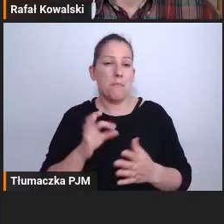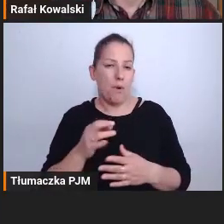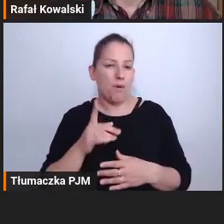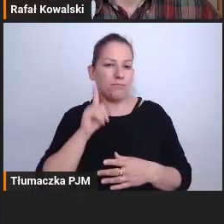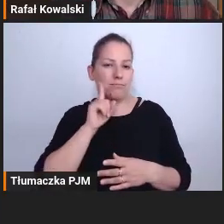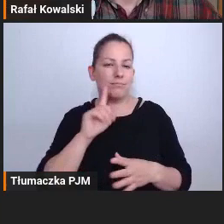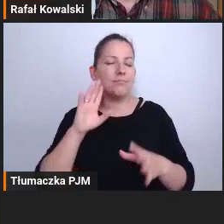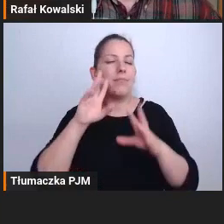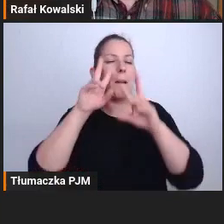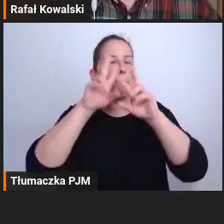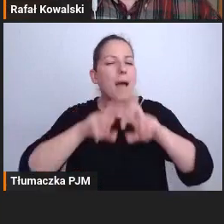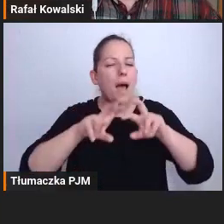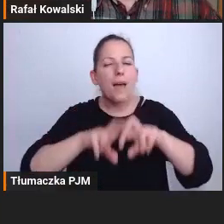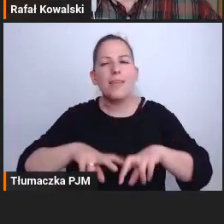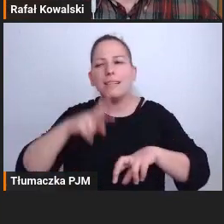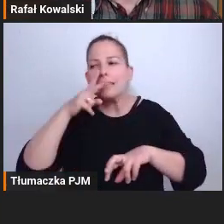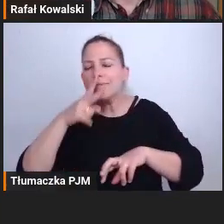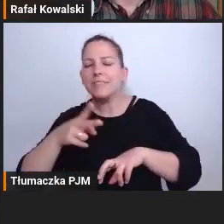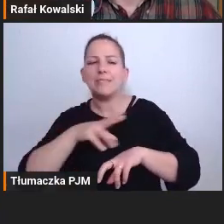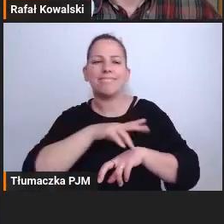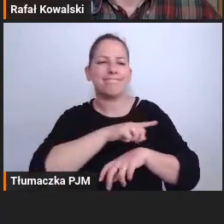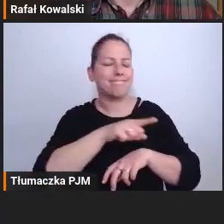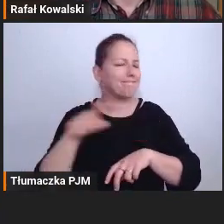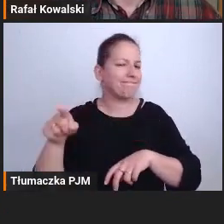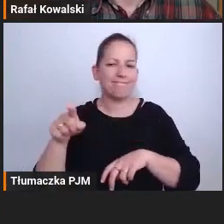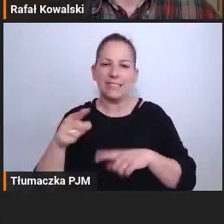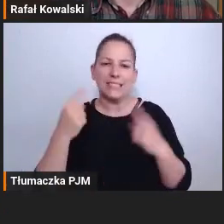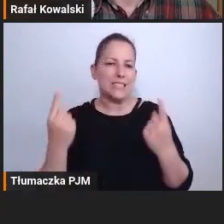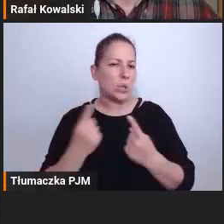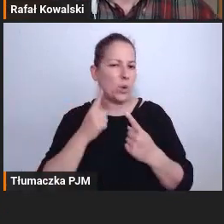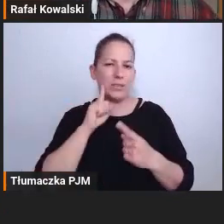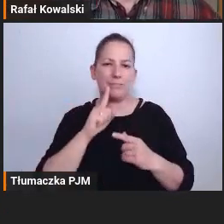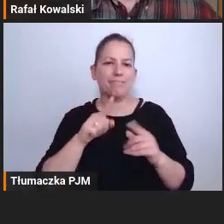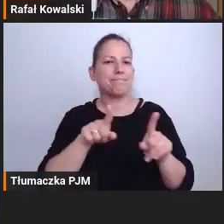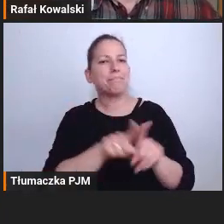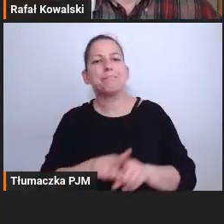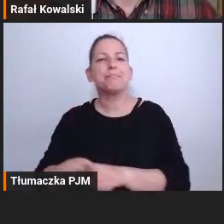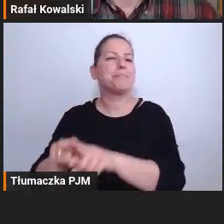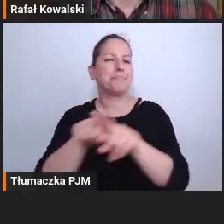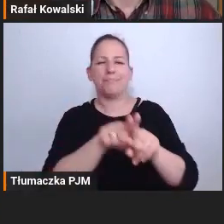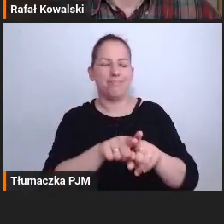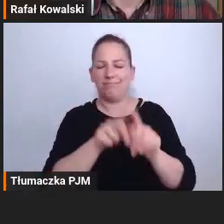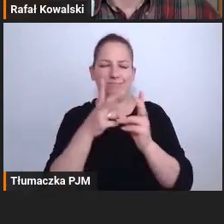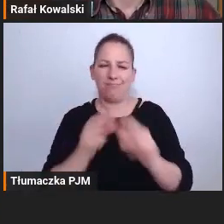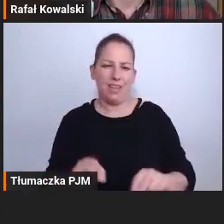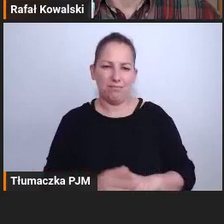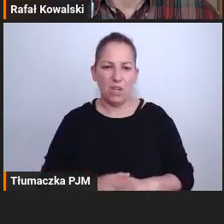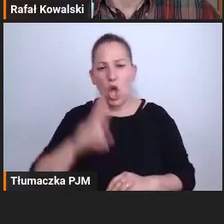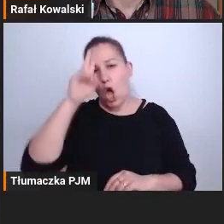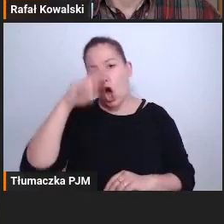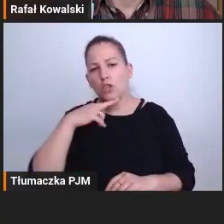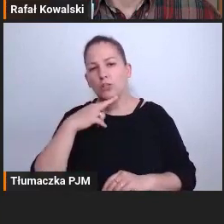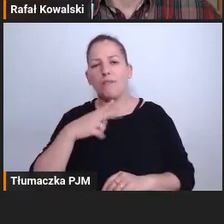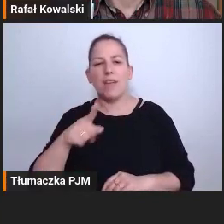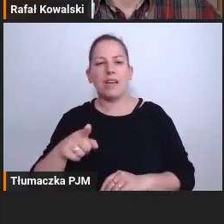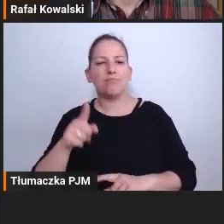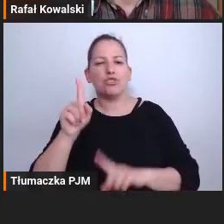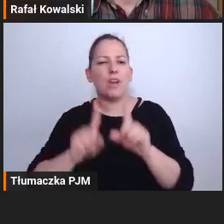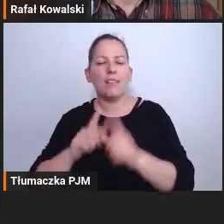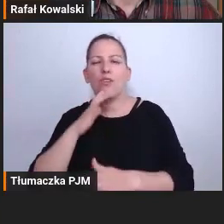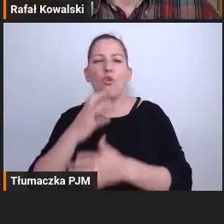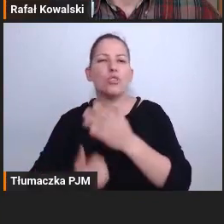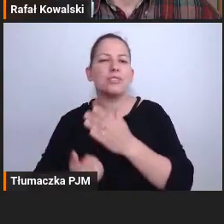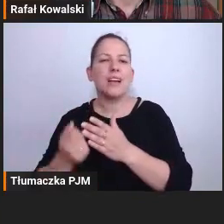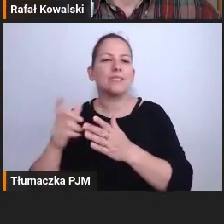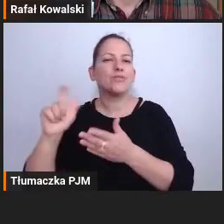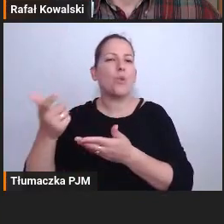badania wskazywały na to, że jednak ta sytuacja nie jest wyrównana, że Ojcowie znacznie rzadziej korzystają z uprawnień,